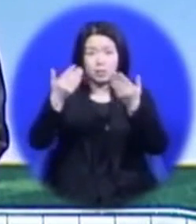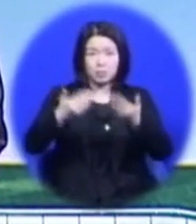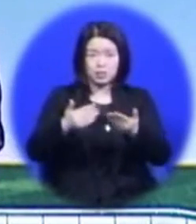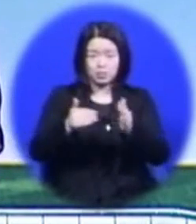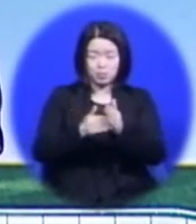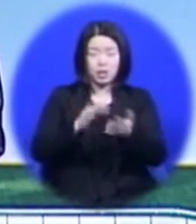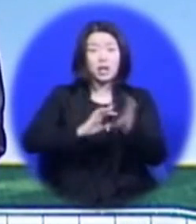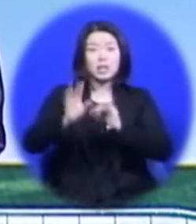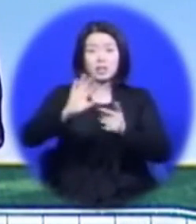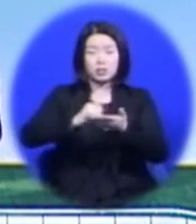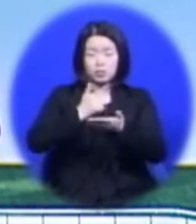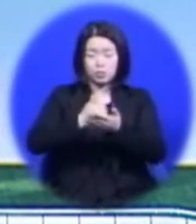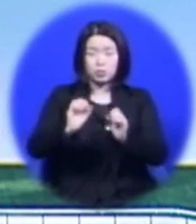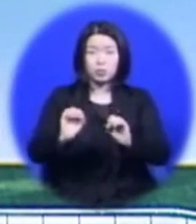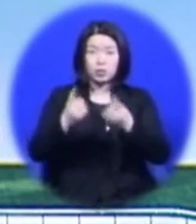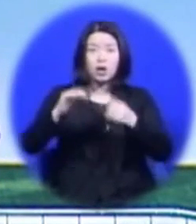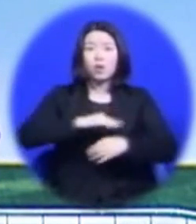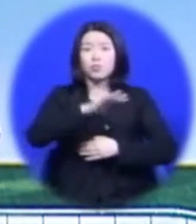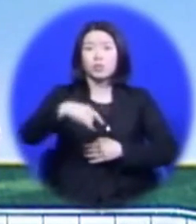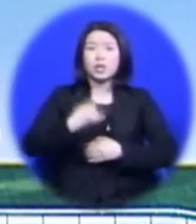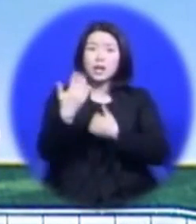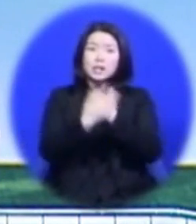선물이 넘쳐나게 되었습니다.